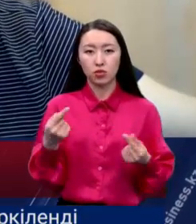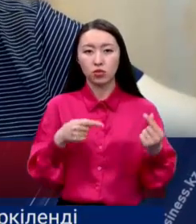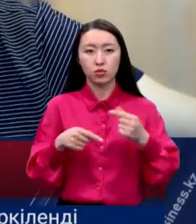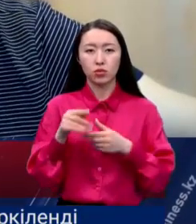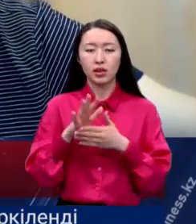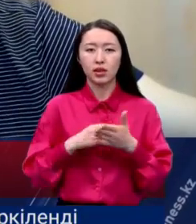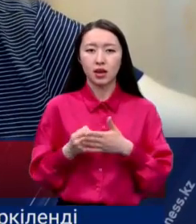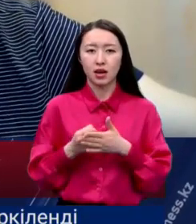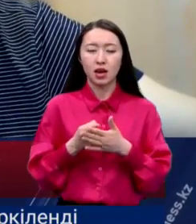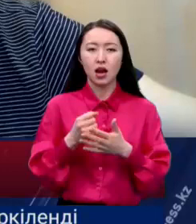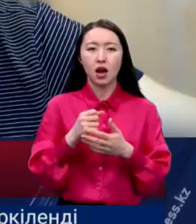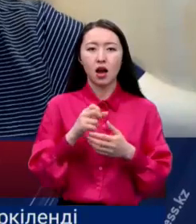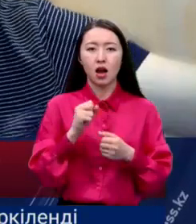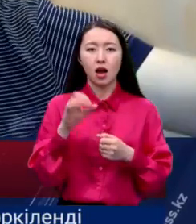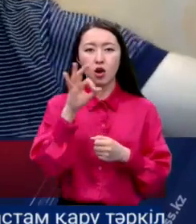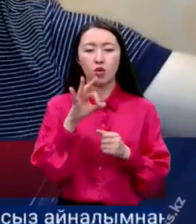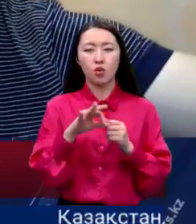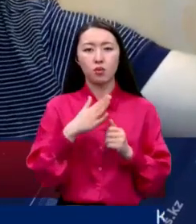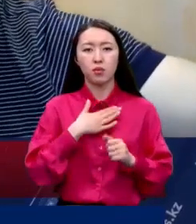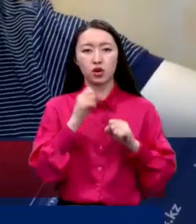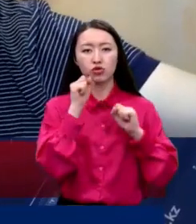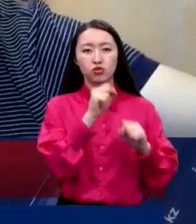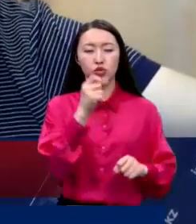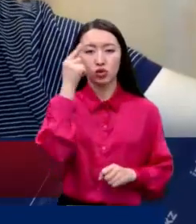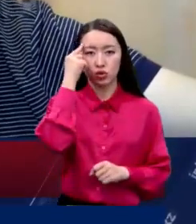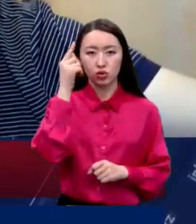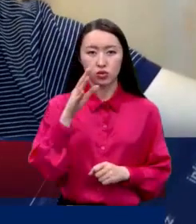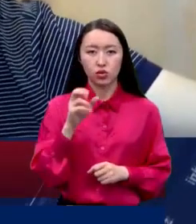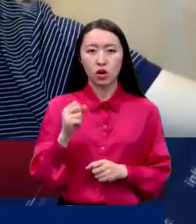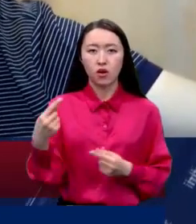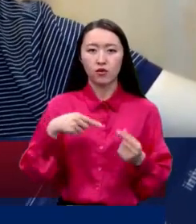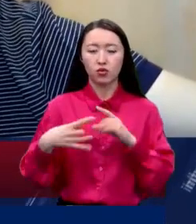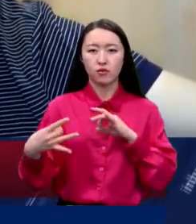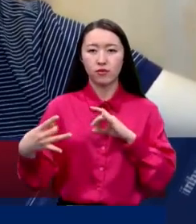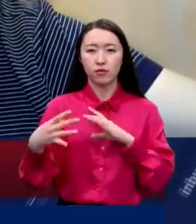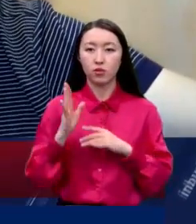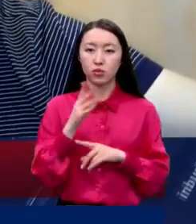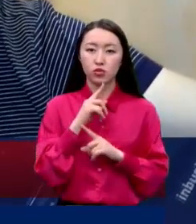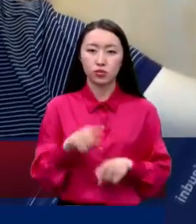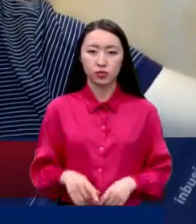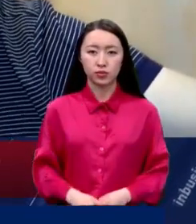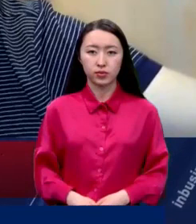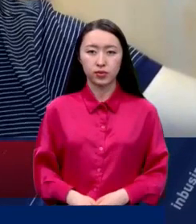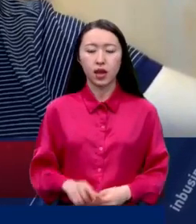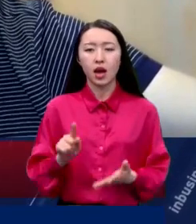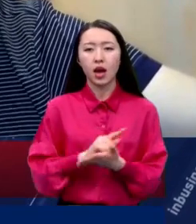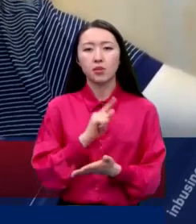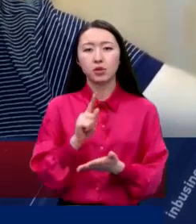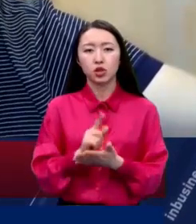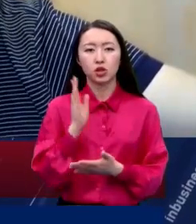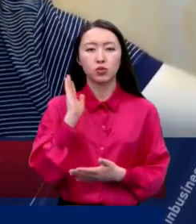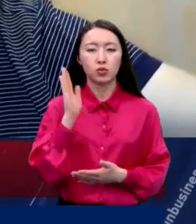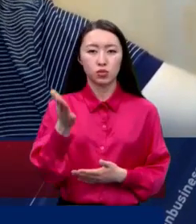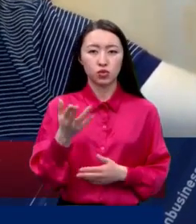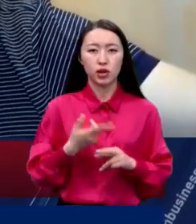к отстаиванию интересов своих избирателей, а вот каким-то межпартийным войнам? Обязательно, обязательно к этому придет,